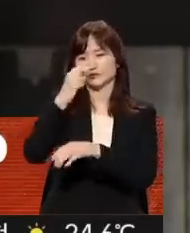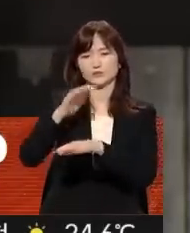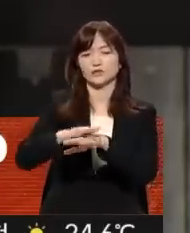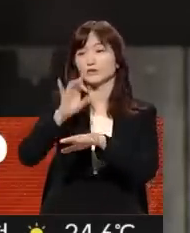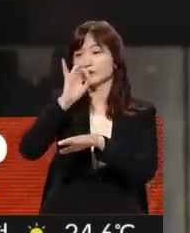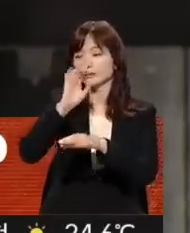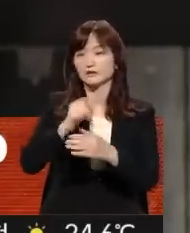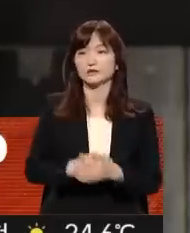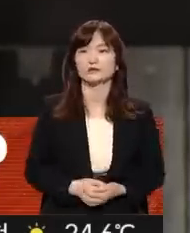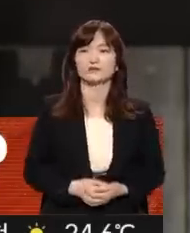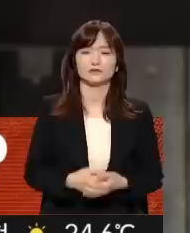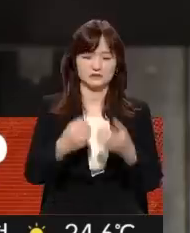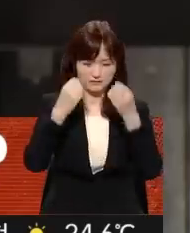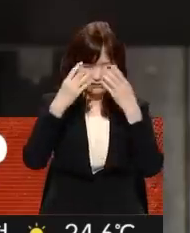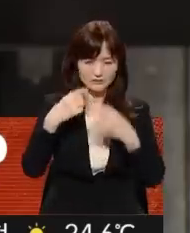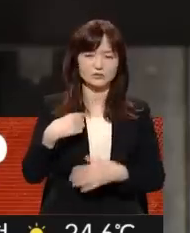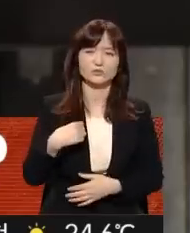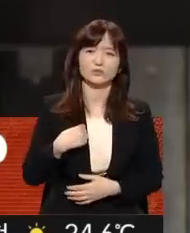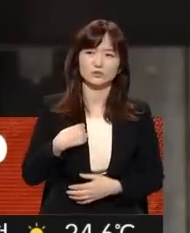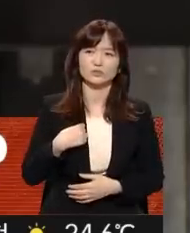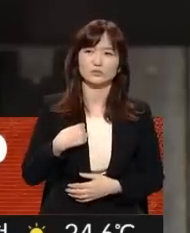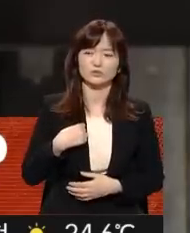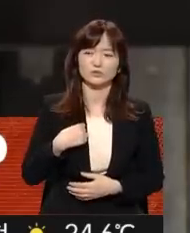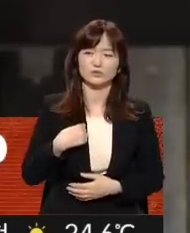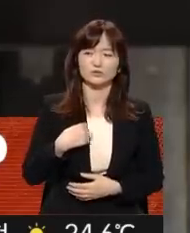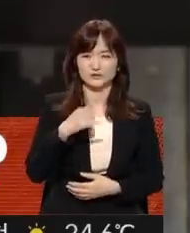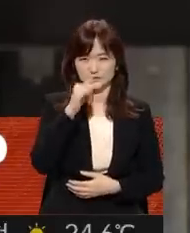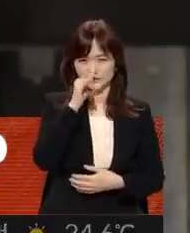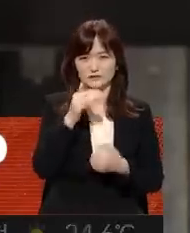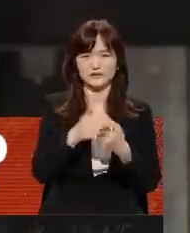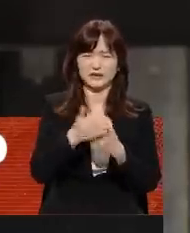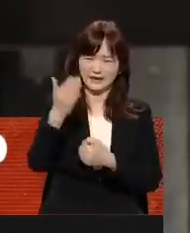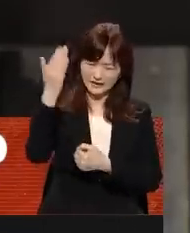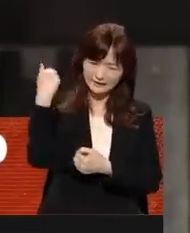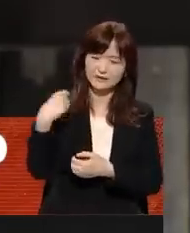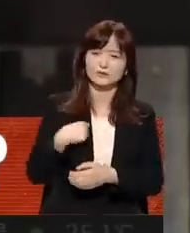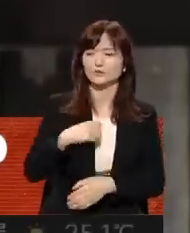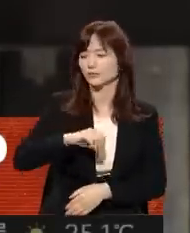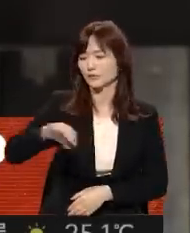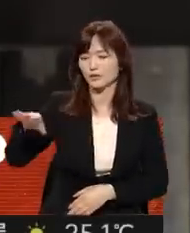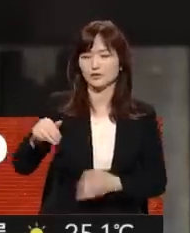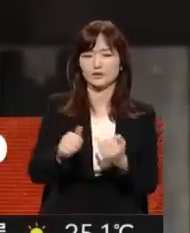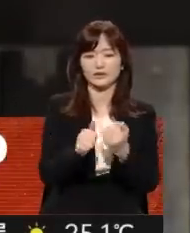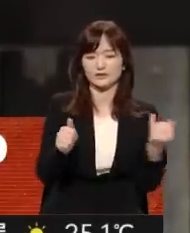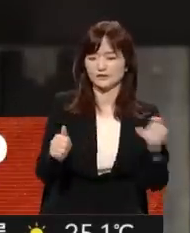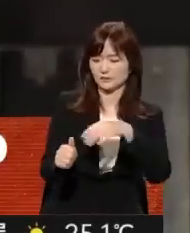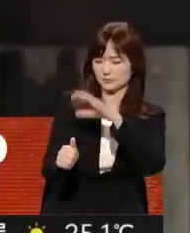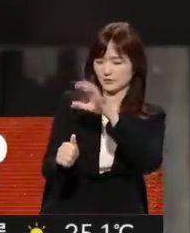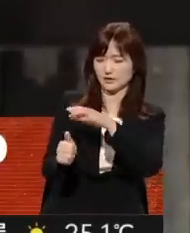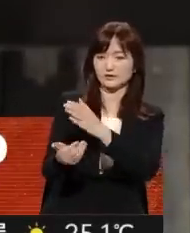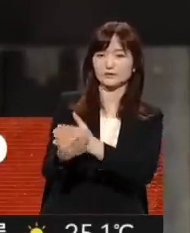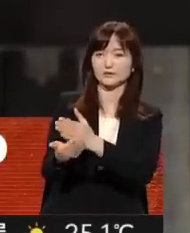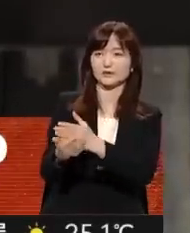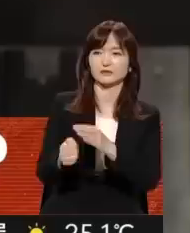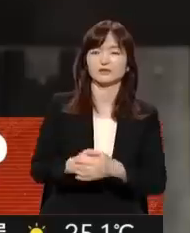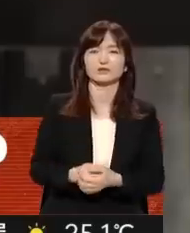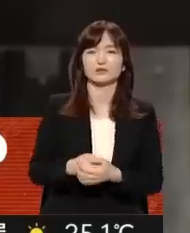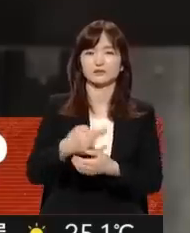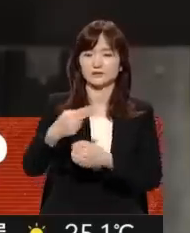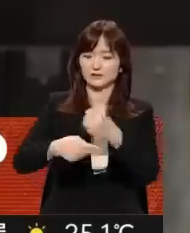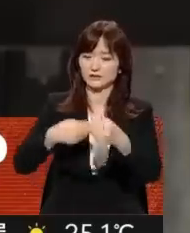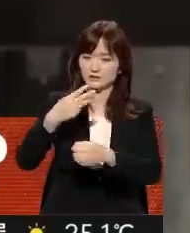새로운 이제 계속 새로운 게 나오지 않습니까? 구닥다리는 버리시고 아내한테 잔소리 듣지 말고 갖고 있던 거 2, 3년 거는